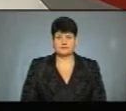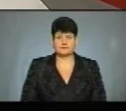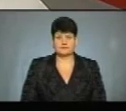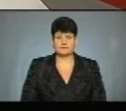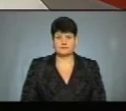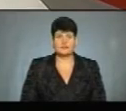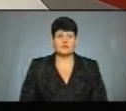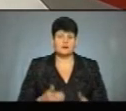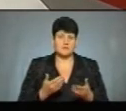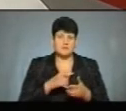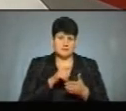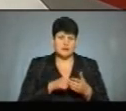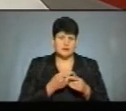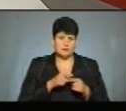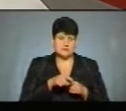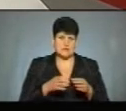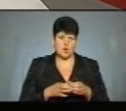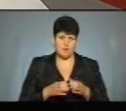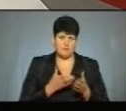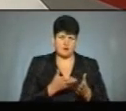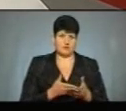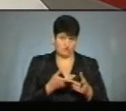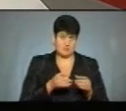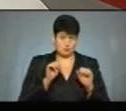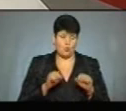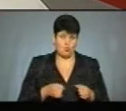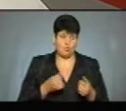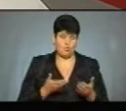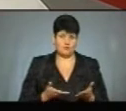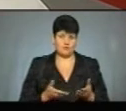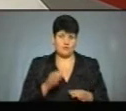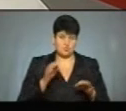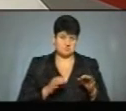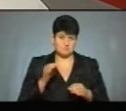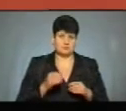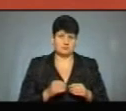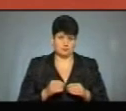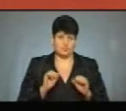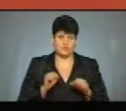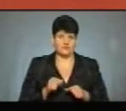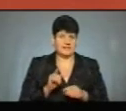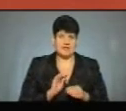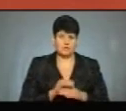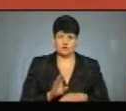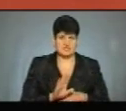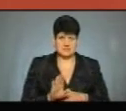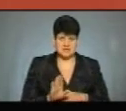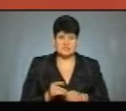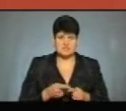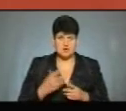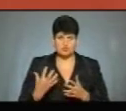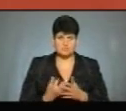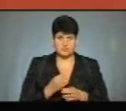Пане Ігор, два питання по цій громаді, тому що вони спроможні, тобто в них коефіцієнт спроможності високий, вони не є дотаційними, ця громада